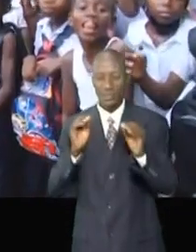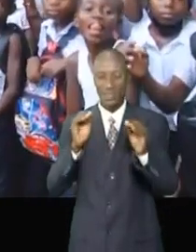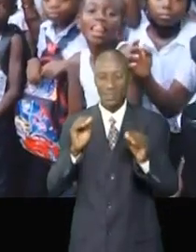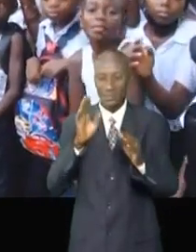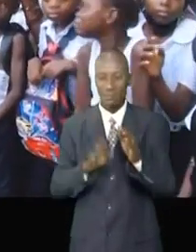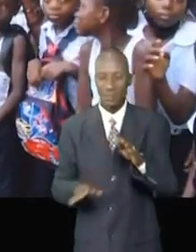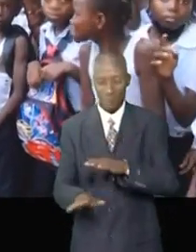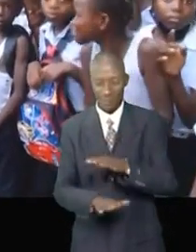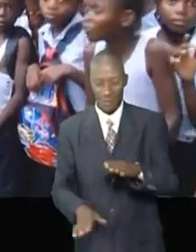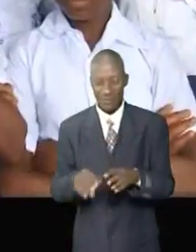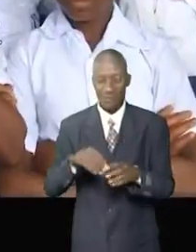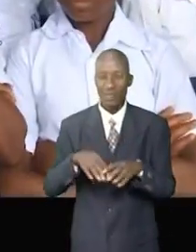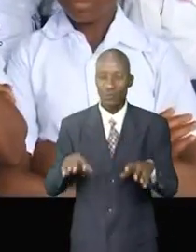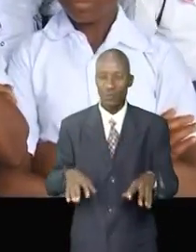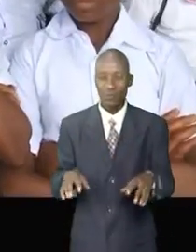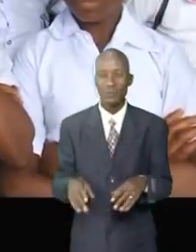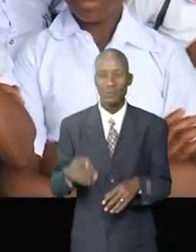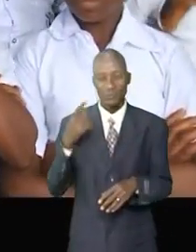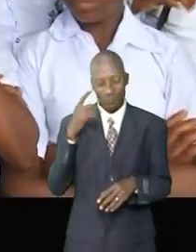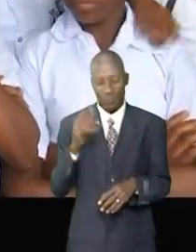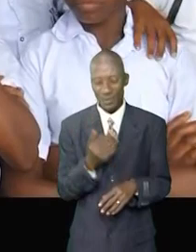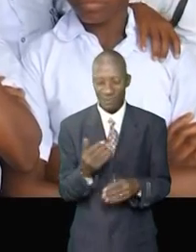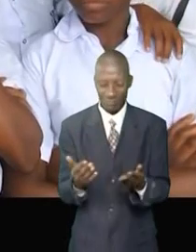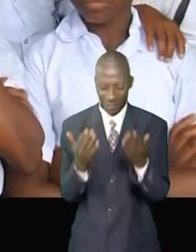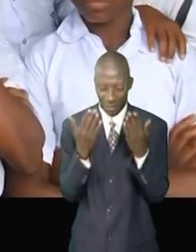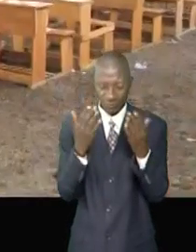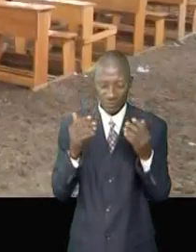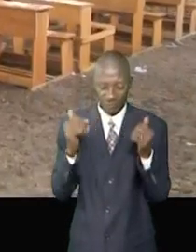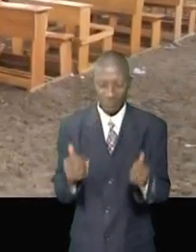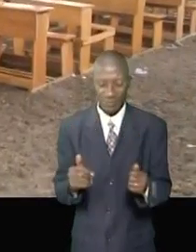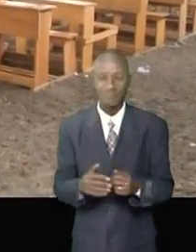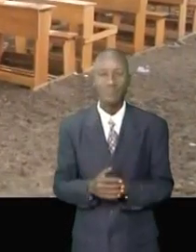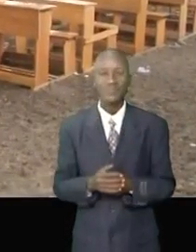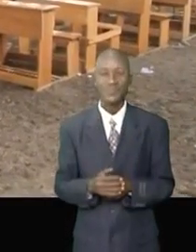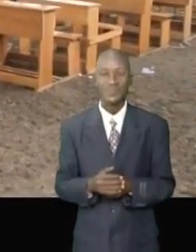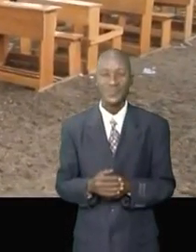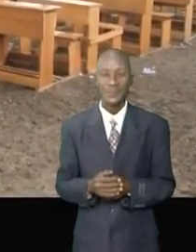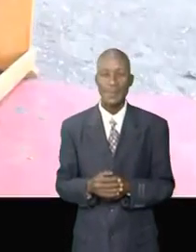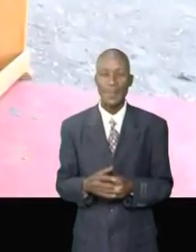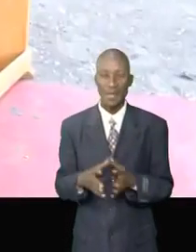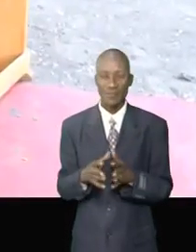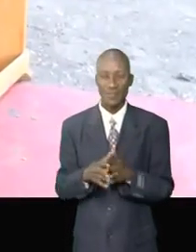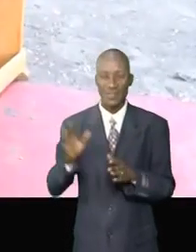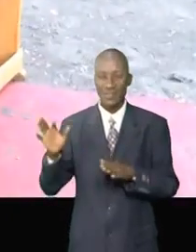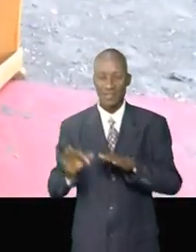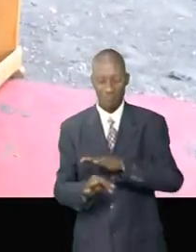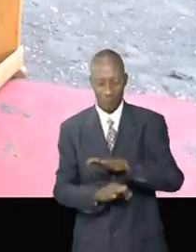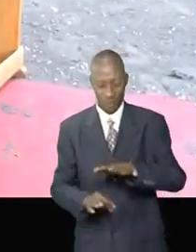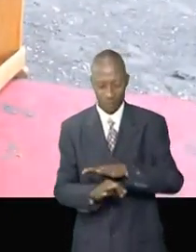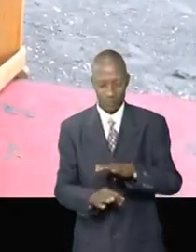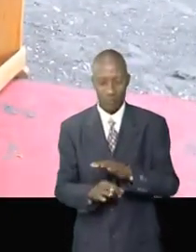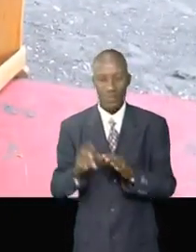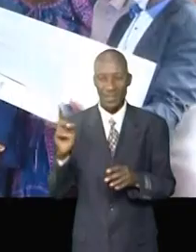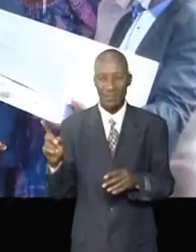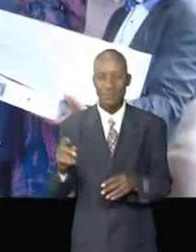avec l'amélioration des conditions d'études des élèves. Voilà qui explique sa dotation à travers les fondations Fogem et Angèle, des bancs